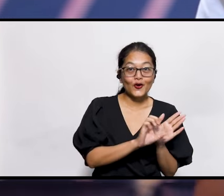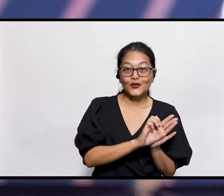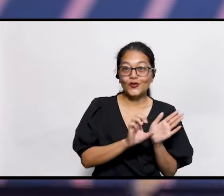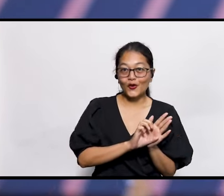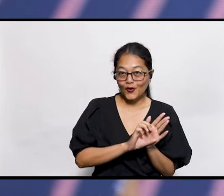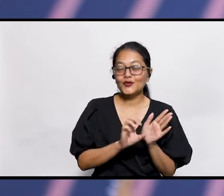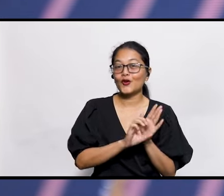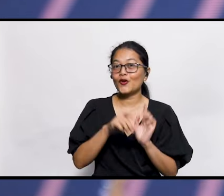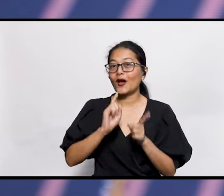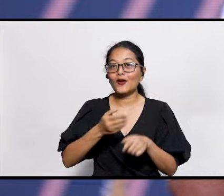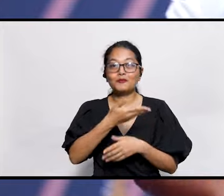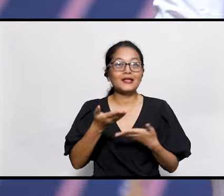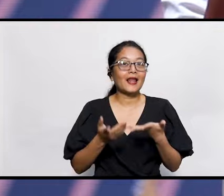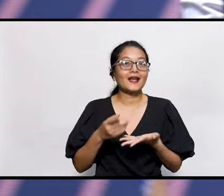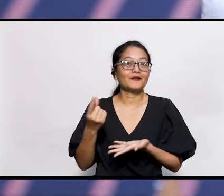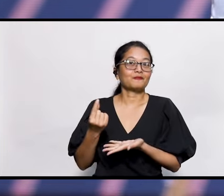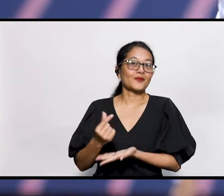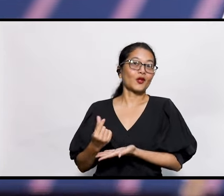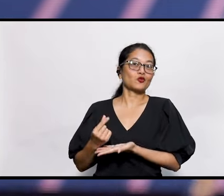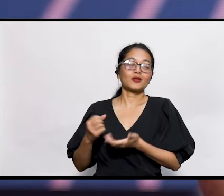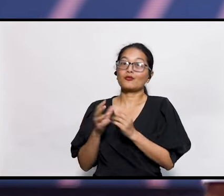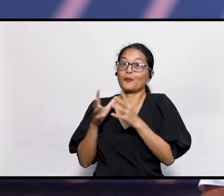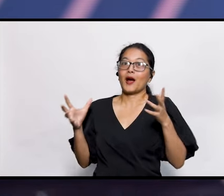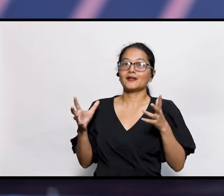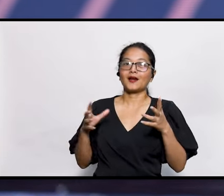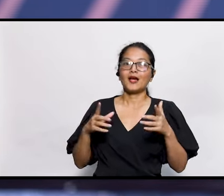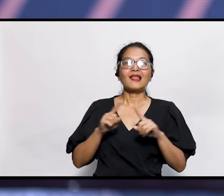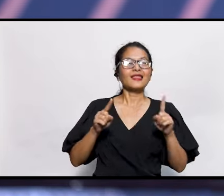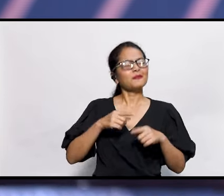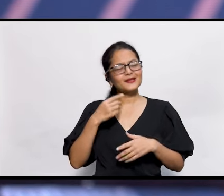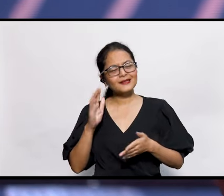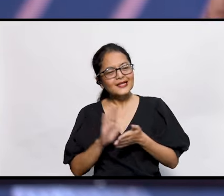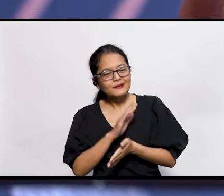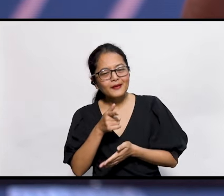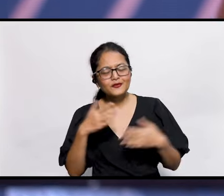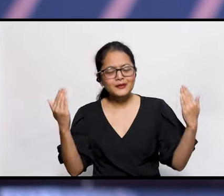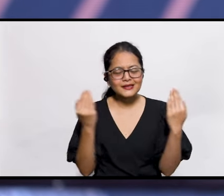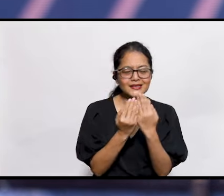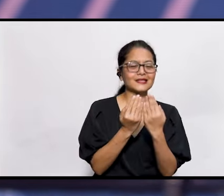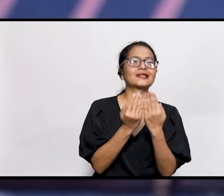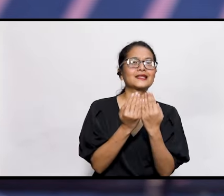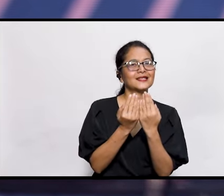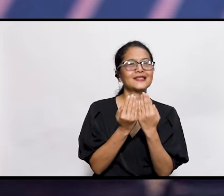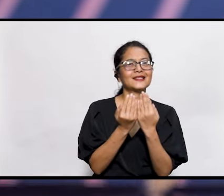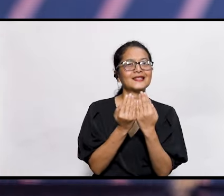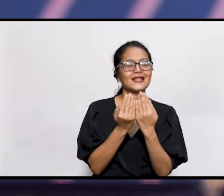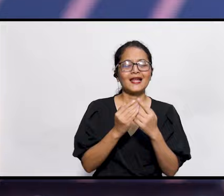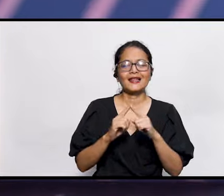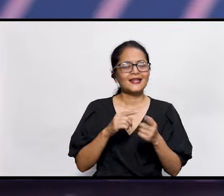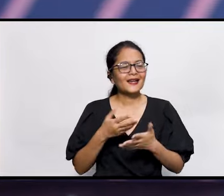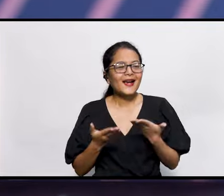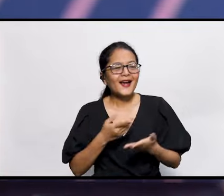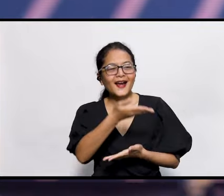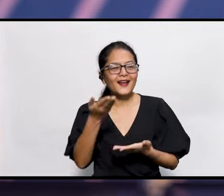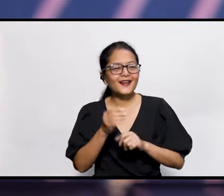dapat kontrak miatan tapi ada pintu tertutup dikit anda akan berupaya anda akan berupaya segenap tenaga